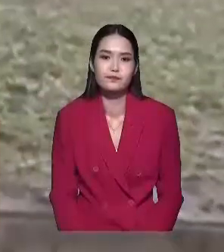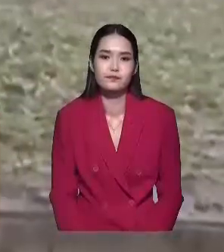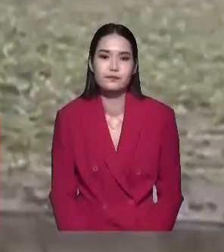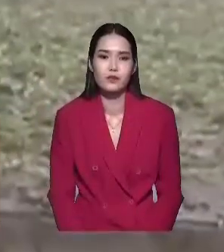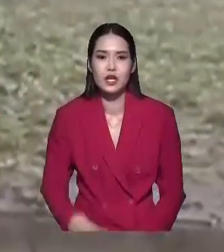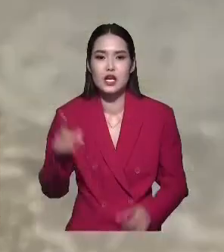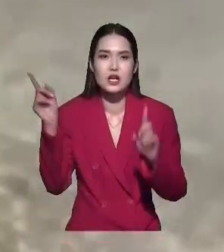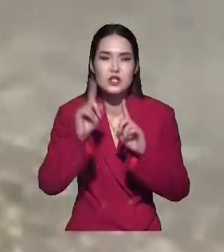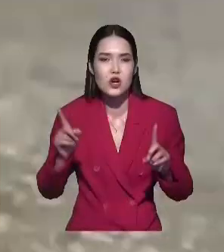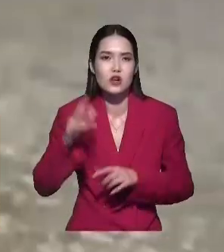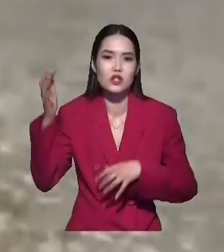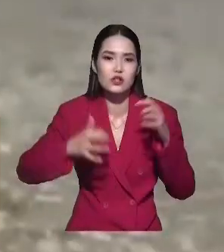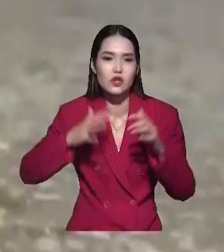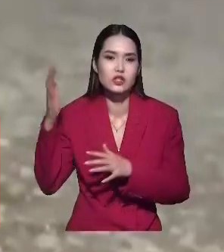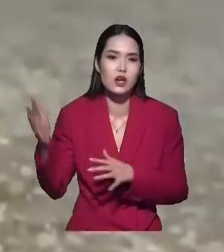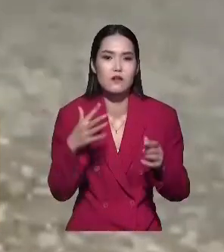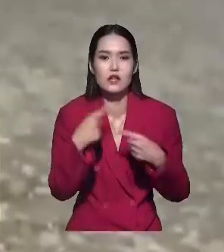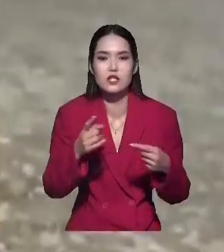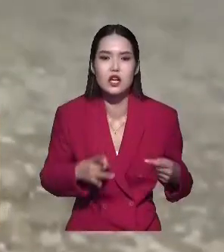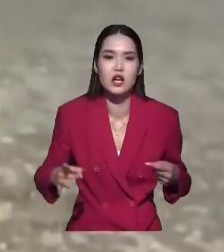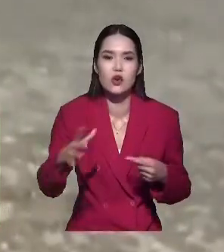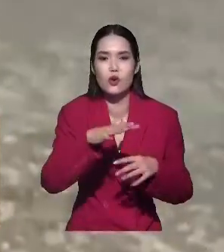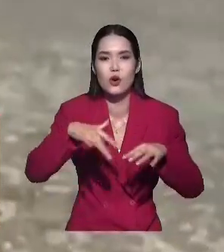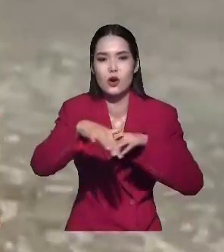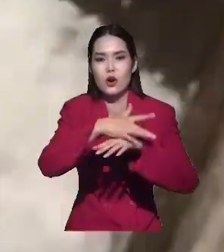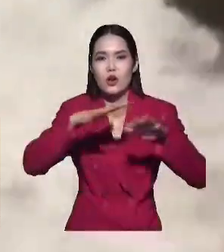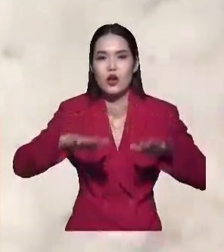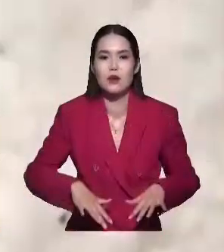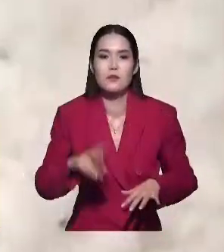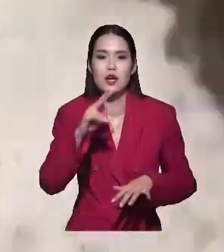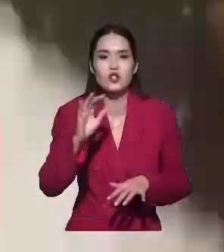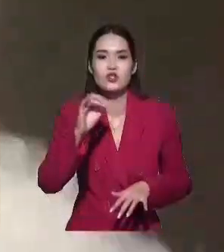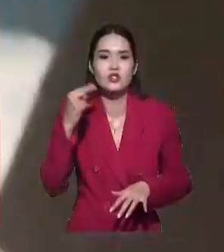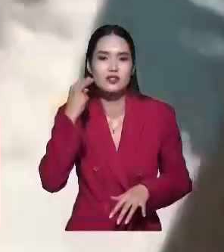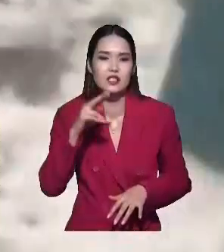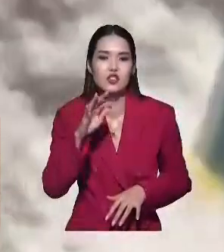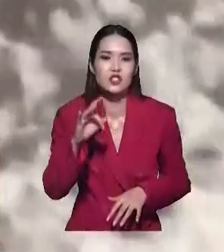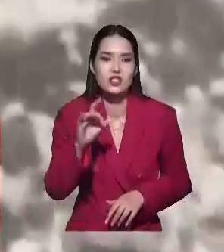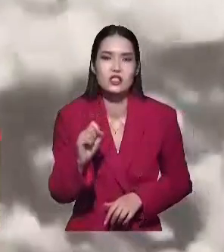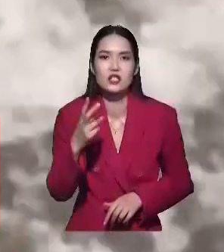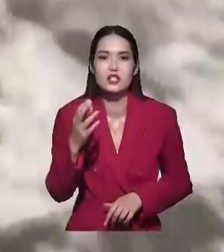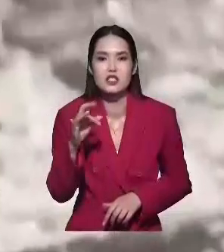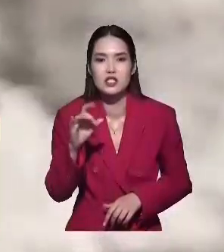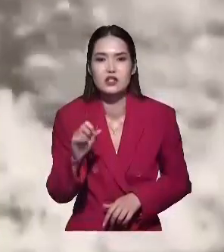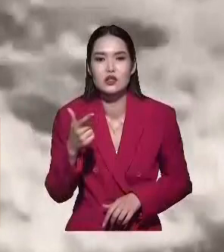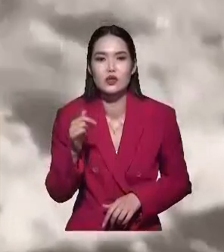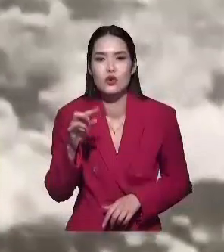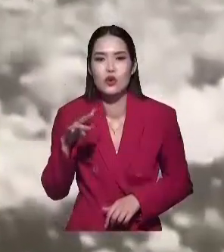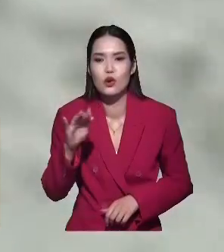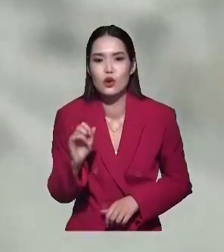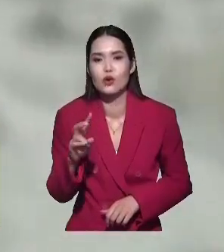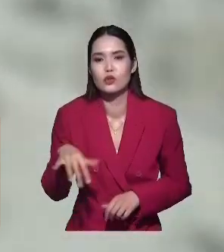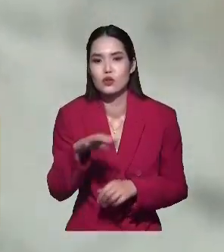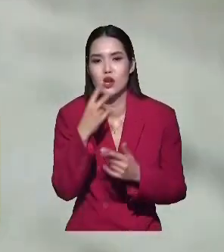Грозы, дожди и ветер охватили сразу несколько районов Поднебесной. В провинциях Чунцзина, Гуйчжоу, Фунцзяне, Гуандуна и Гуанси ветер достигал